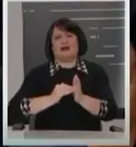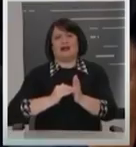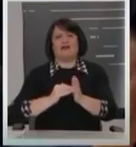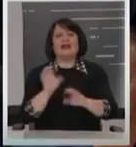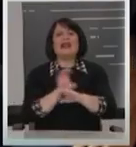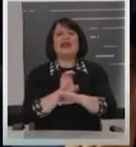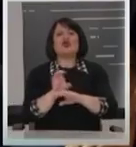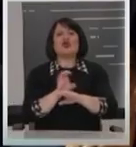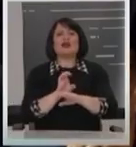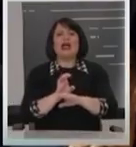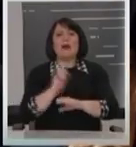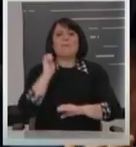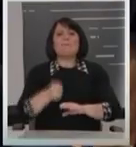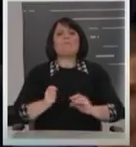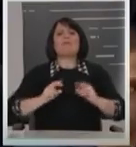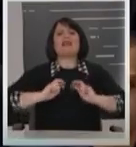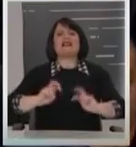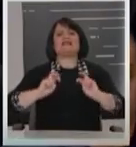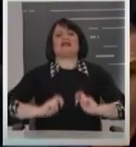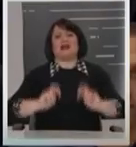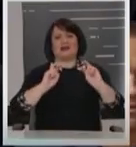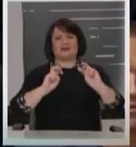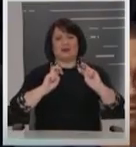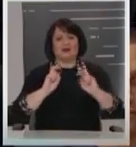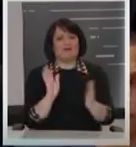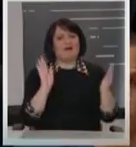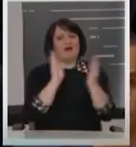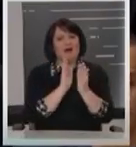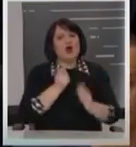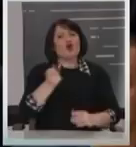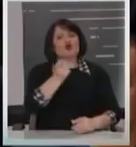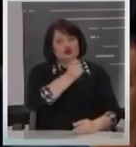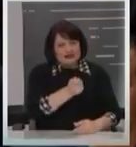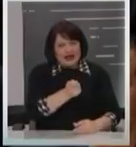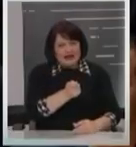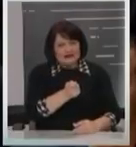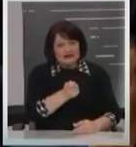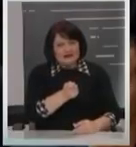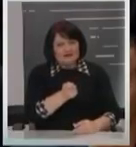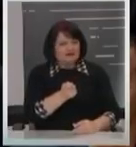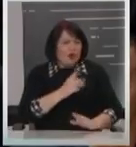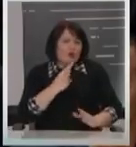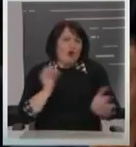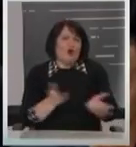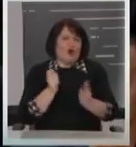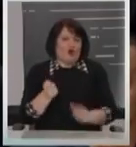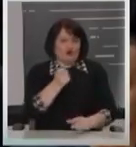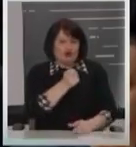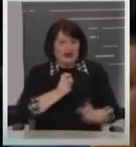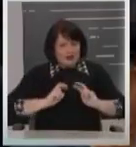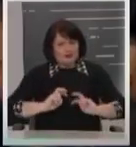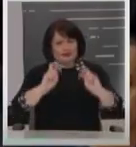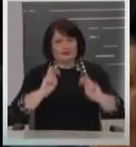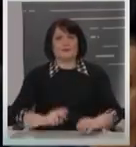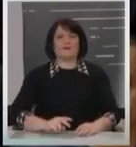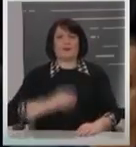πληστηριασμού έναντι όλων των δανειστών τους και για χρέη και οφειλές τους από κάθε αιτία. Ούτε ο Πάπας